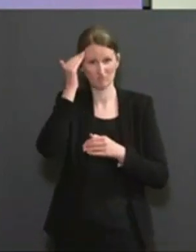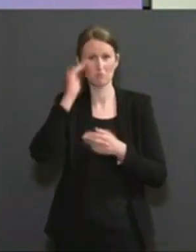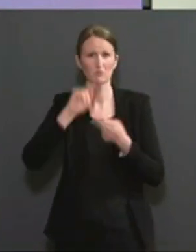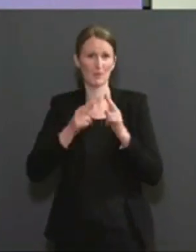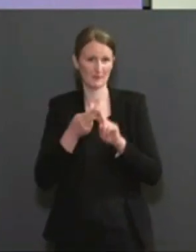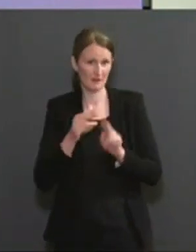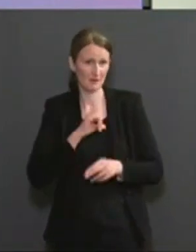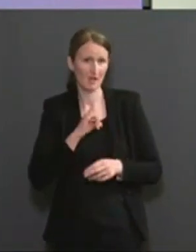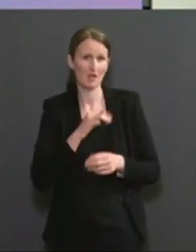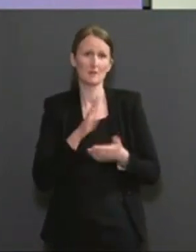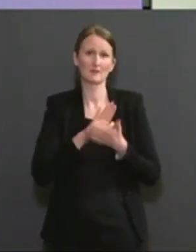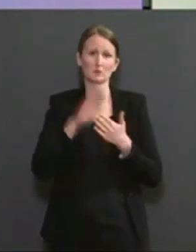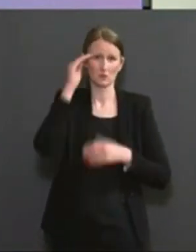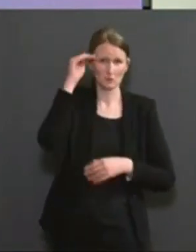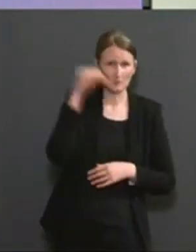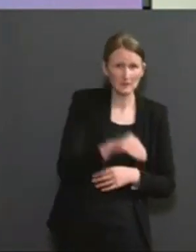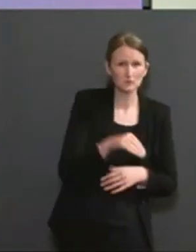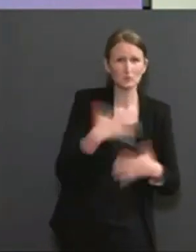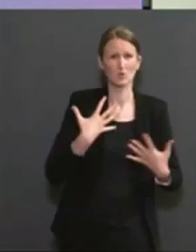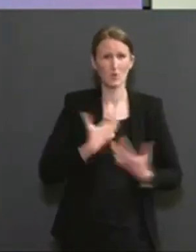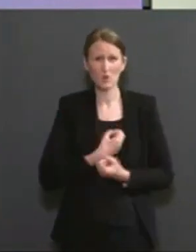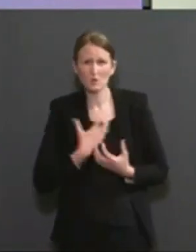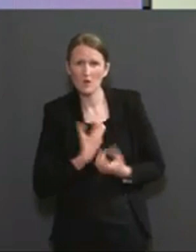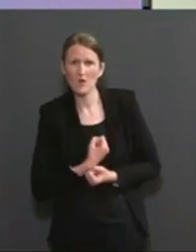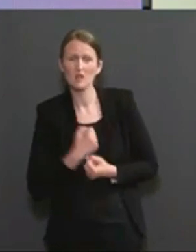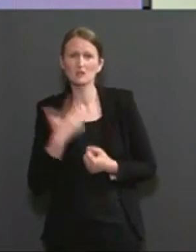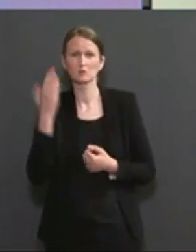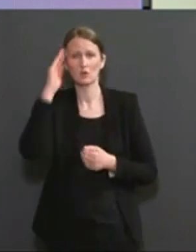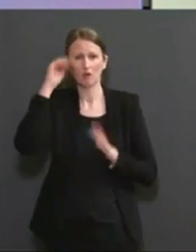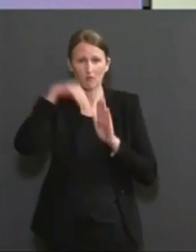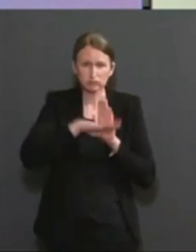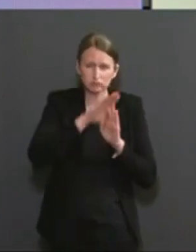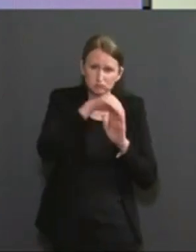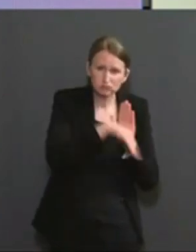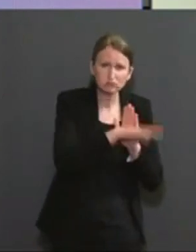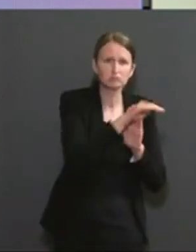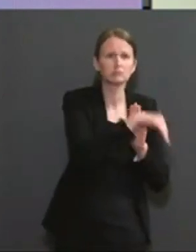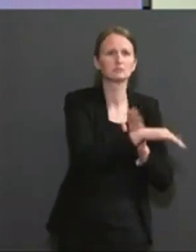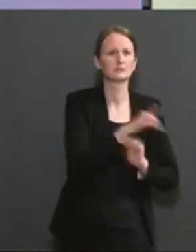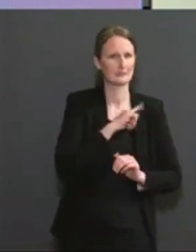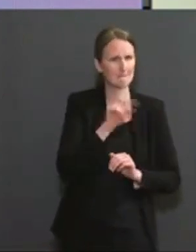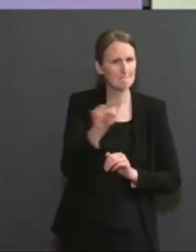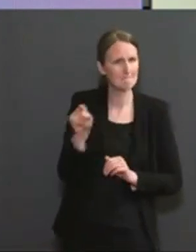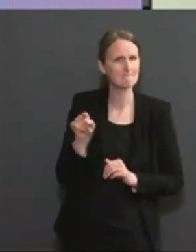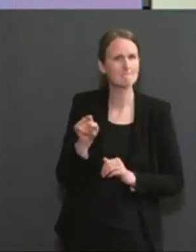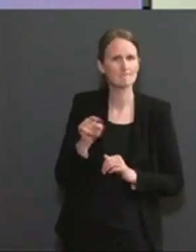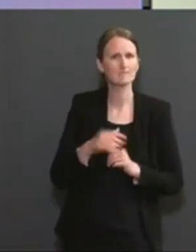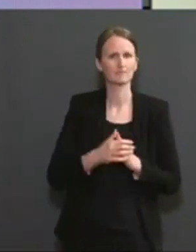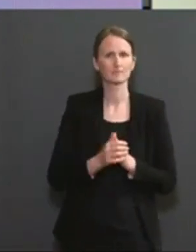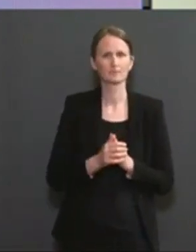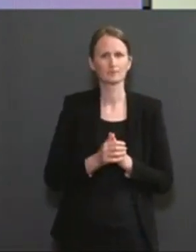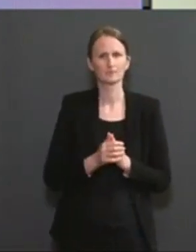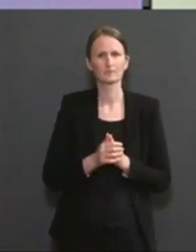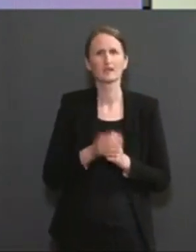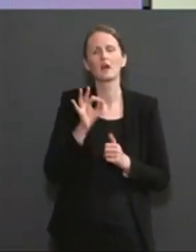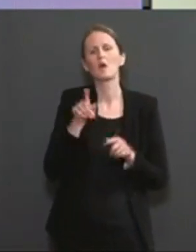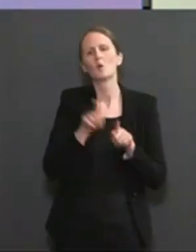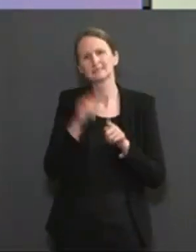rapide. N'oublions pas que tout ceci se passe dans un contexte où globalement la situation n'a rien d'agréable